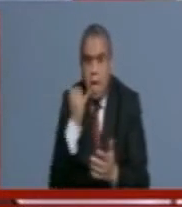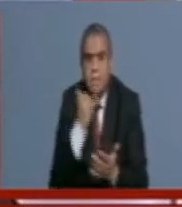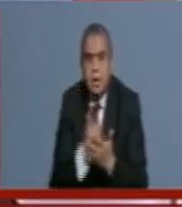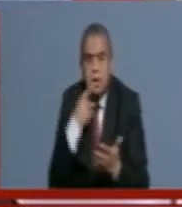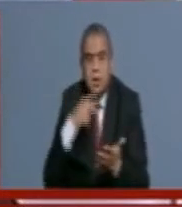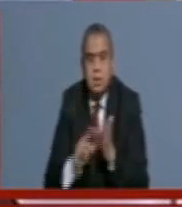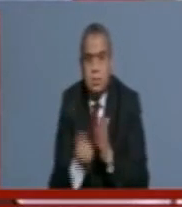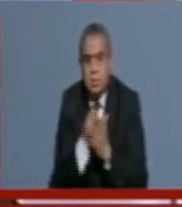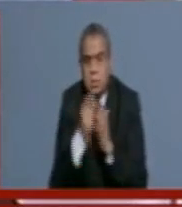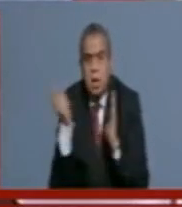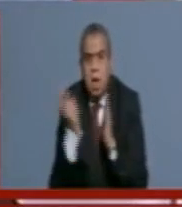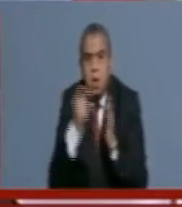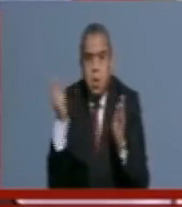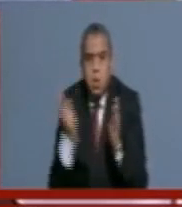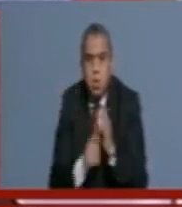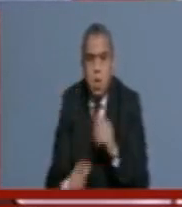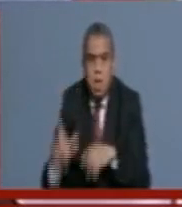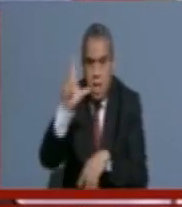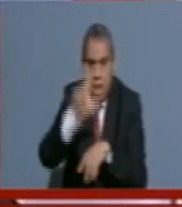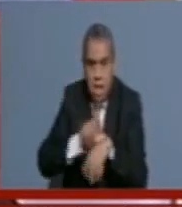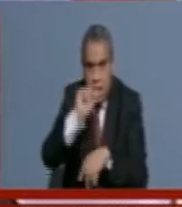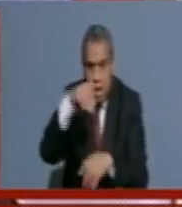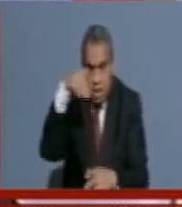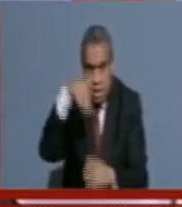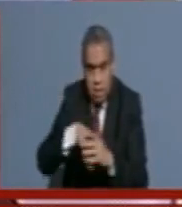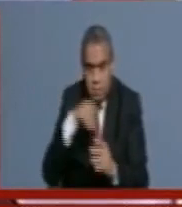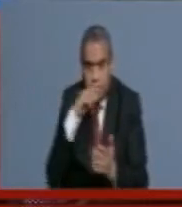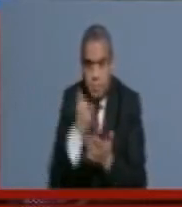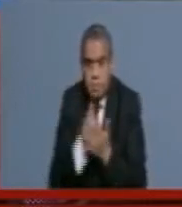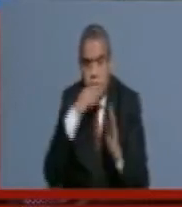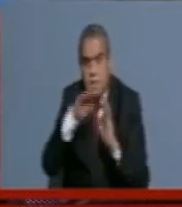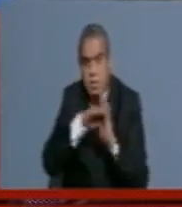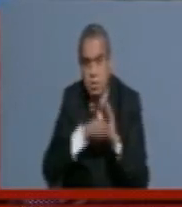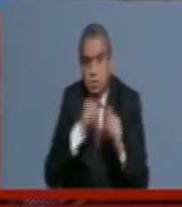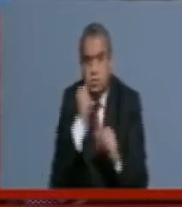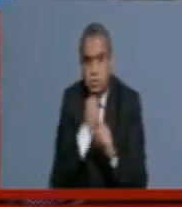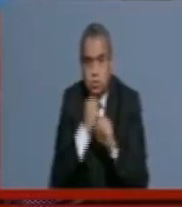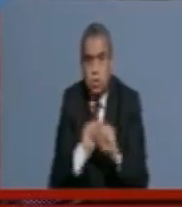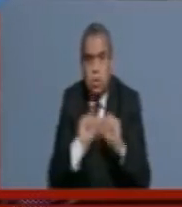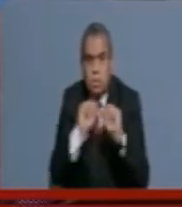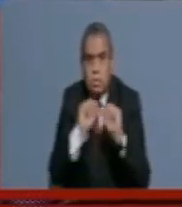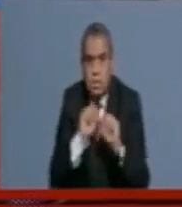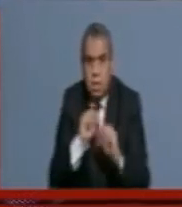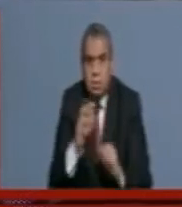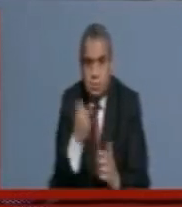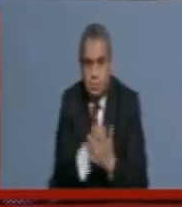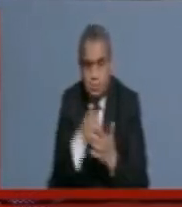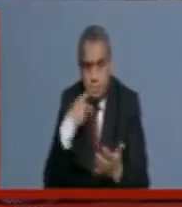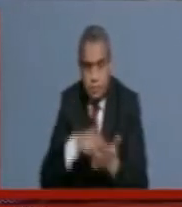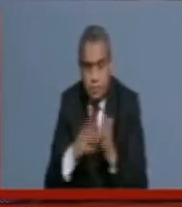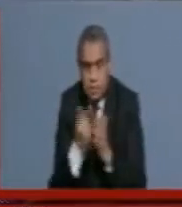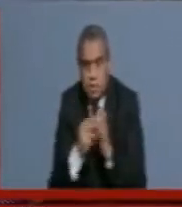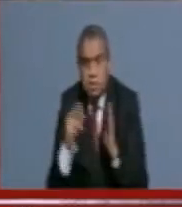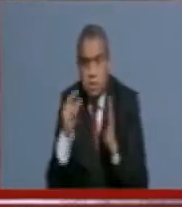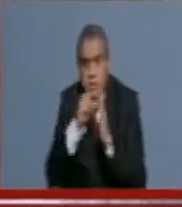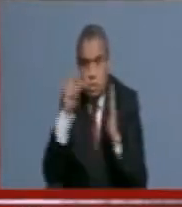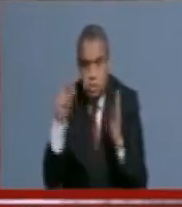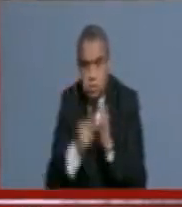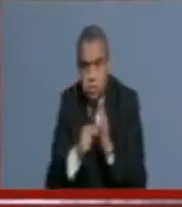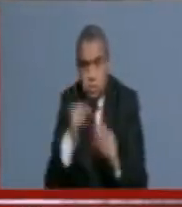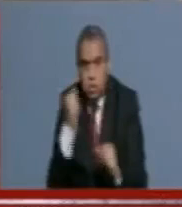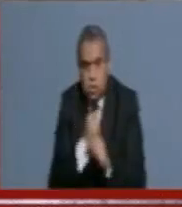قانون للهيئة الوطنية للانتخابات تنظيم العمل. وبالتالي احنا عندنا الدستور اناط للاشراف